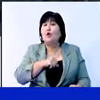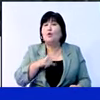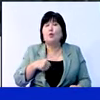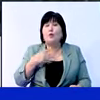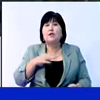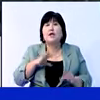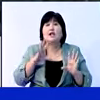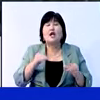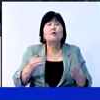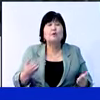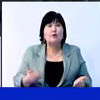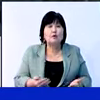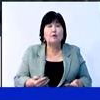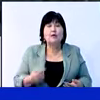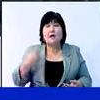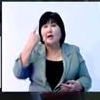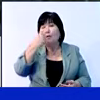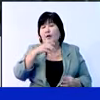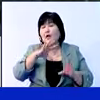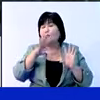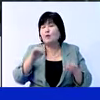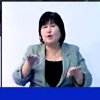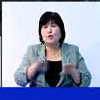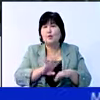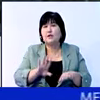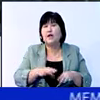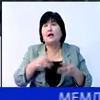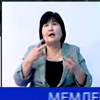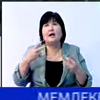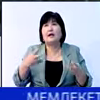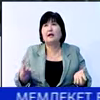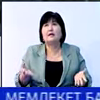Өзімнің жалпы өмірдегі бейнеме мүлдем ұқсамайды. Керегар.